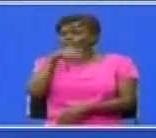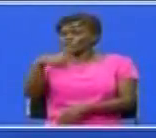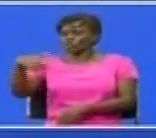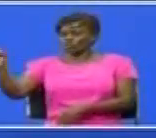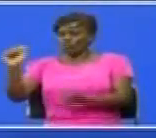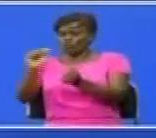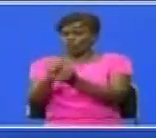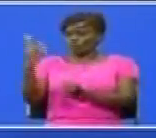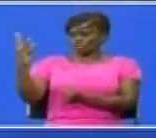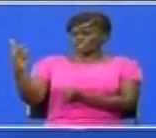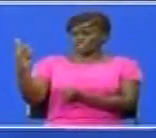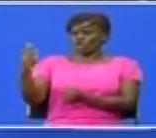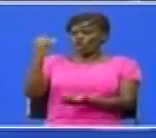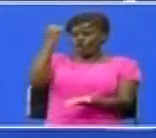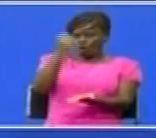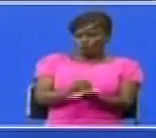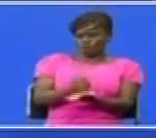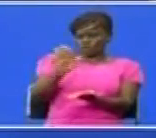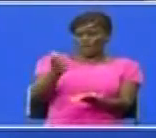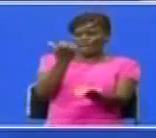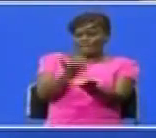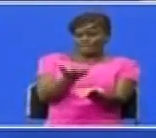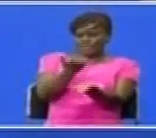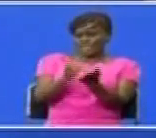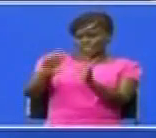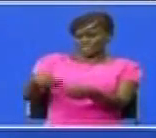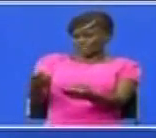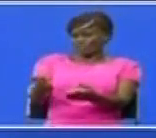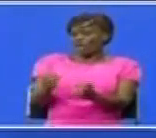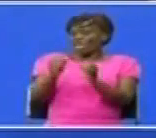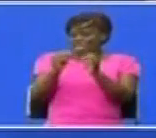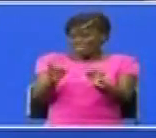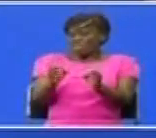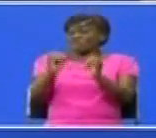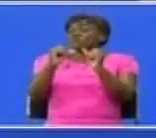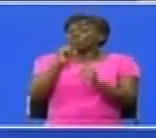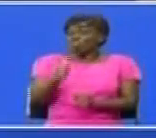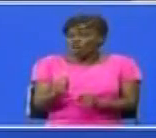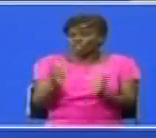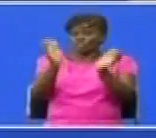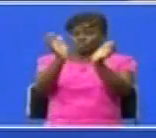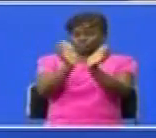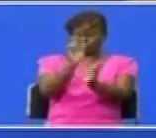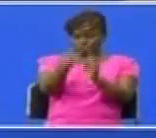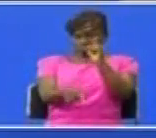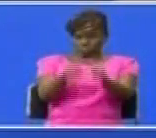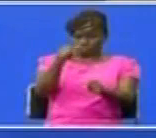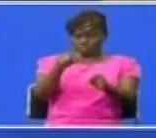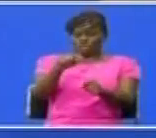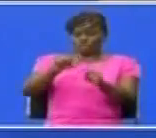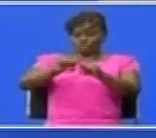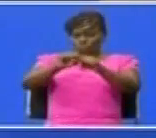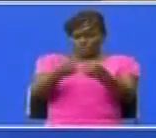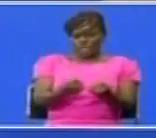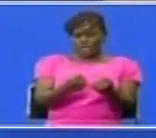tarehe 14 mwezi huu ili kutoa ushahidi wa madai yake, la sivyo achukuliwe hatua za kosa la jinai kwa kukiuka amri